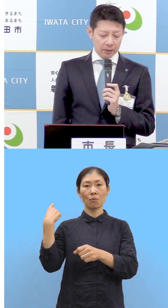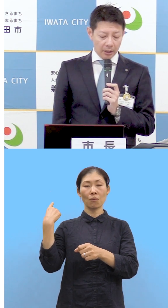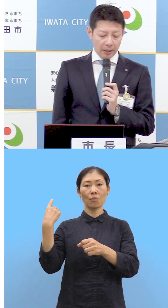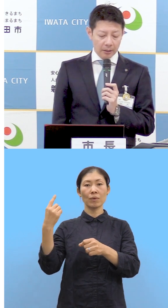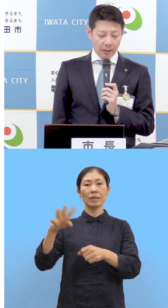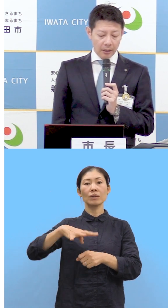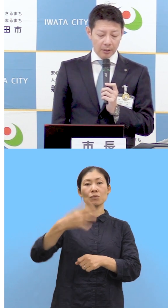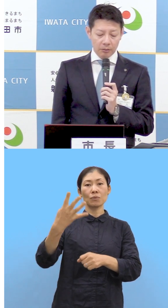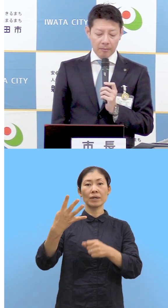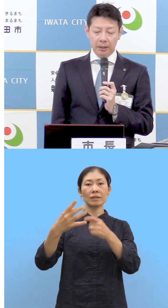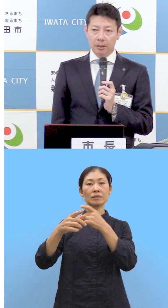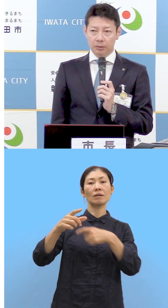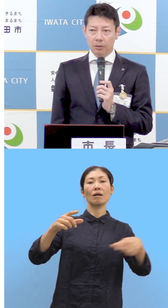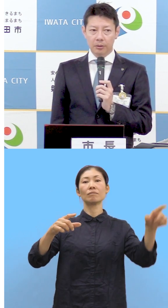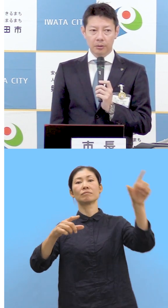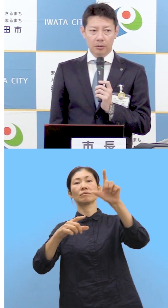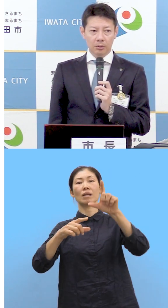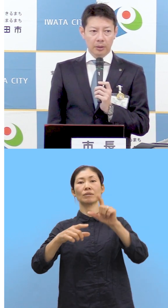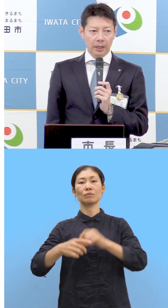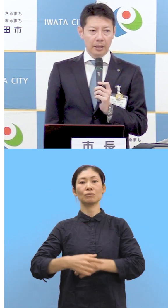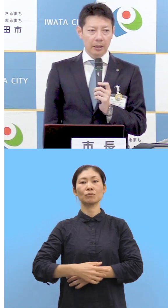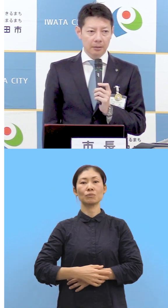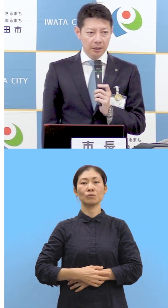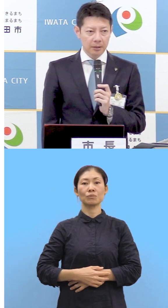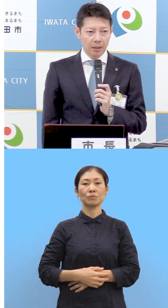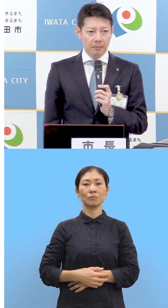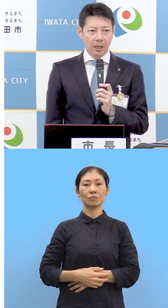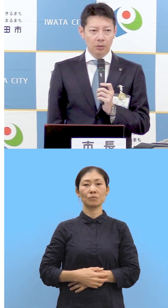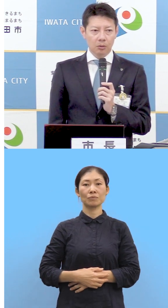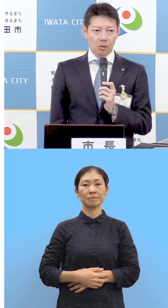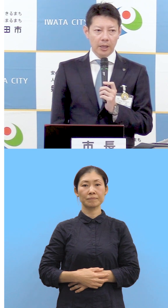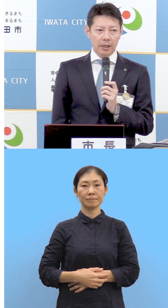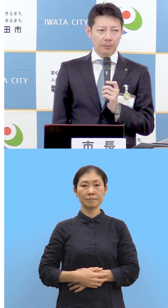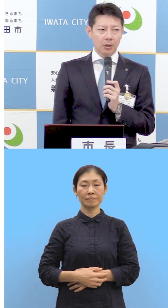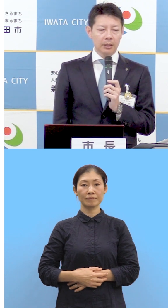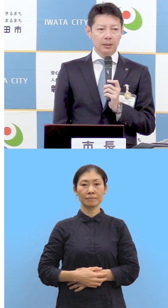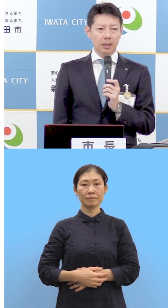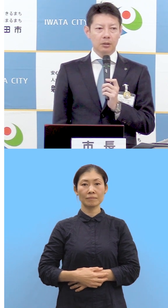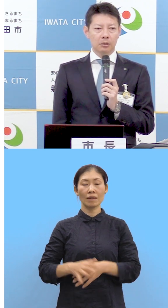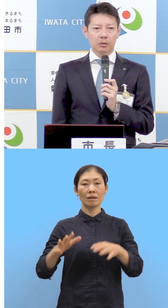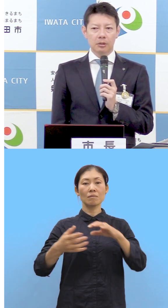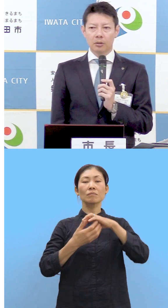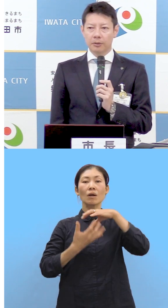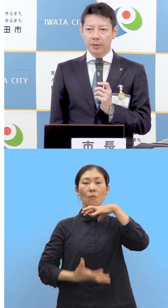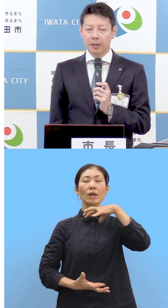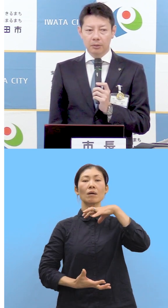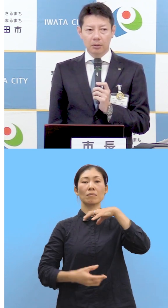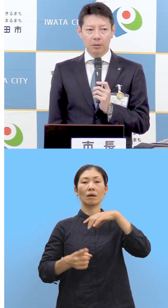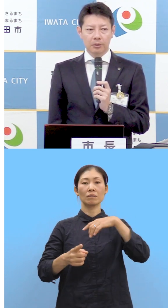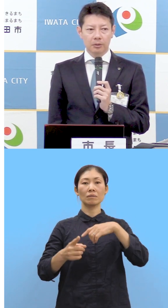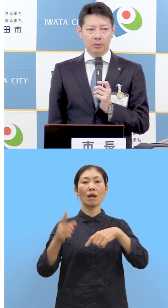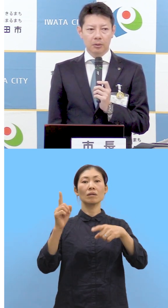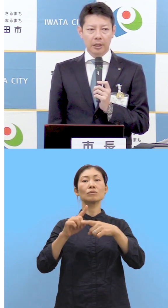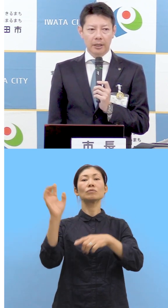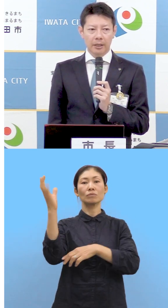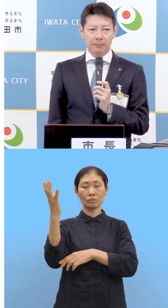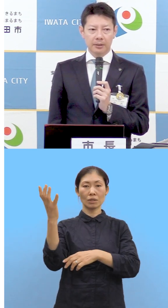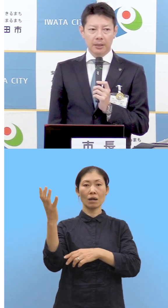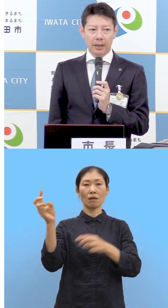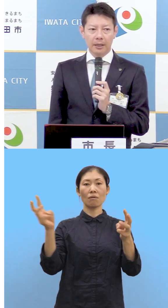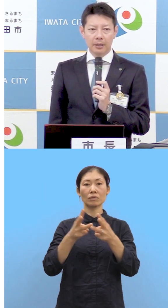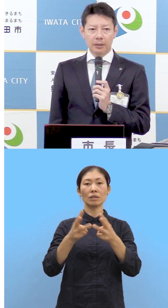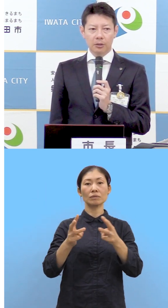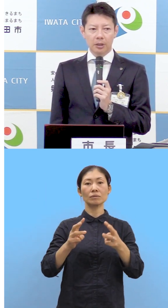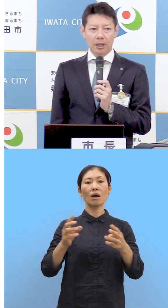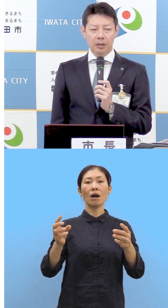近くですね、上回っているということであります。高齢化もあって救急出動が増えているということであり